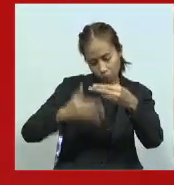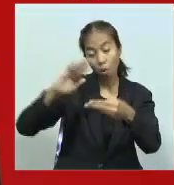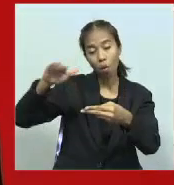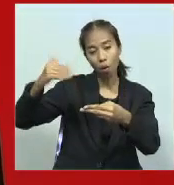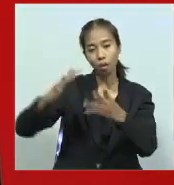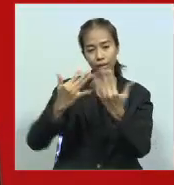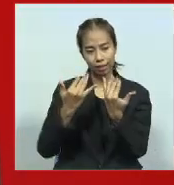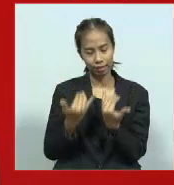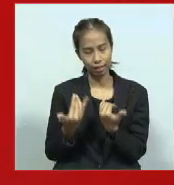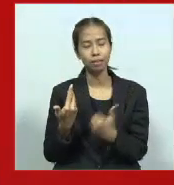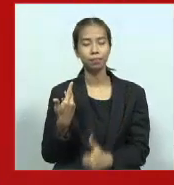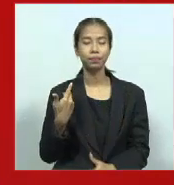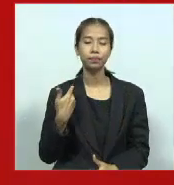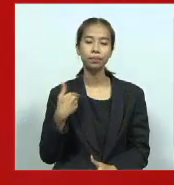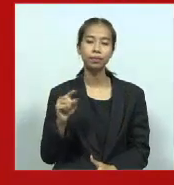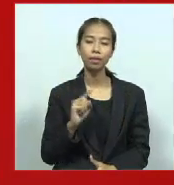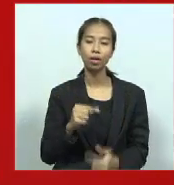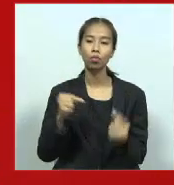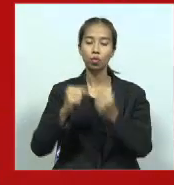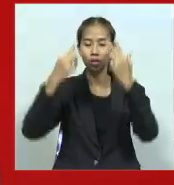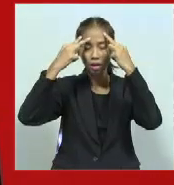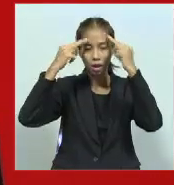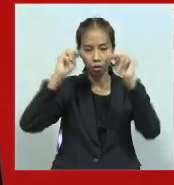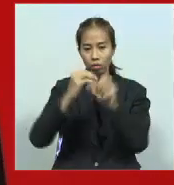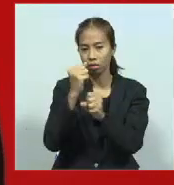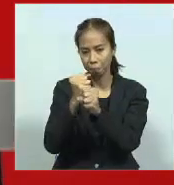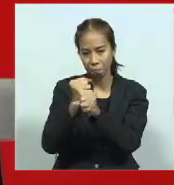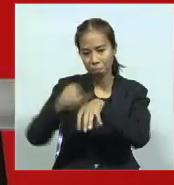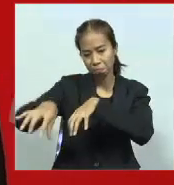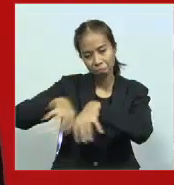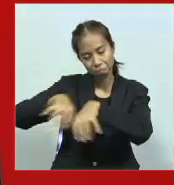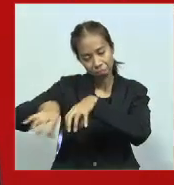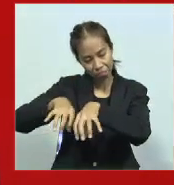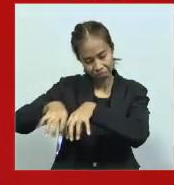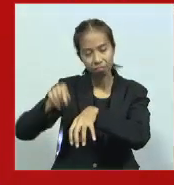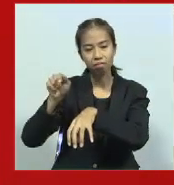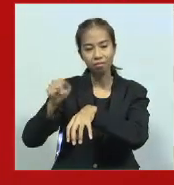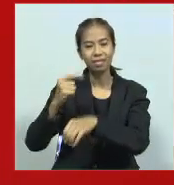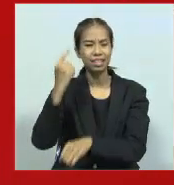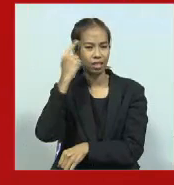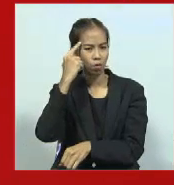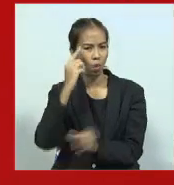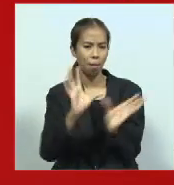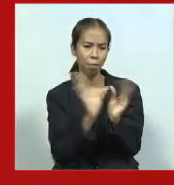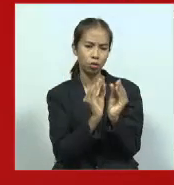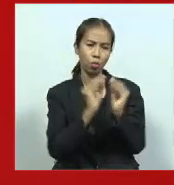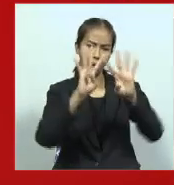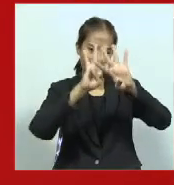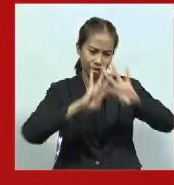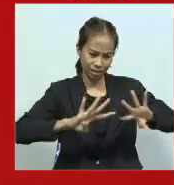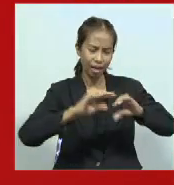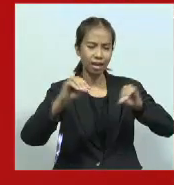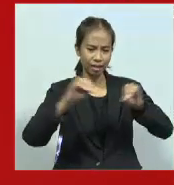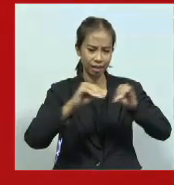พอมีเวลาซึ่งขณะนี้นายกรัฐมนตรีกำลังเร่งดำเนินการแต่คาดว่าคงไม่ทันการประชุมอาเซียนที่จะมี